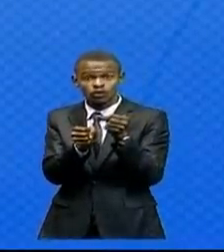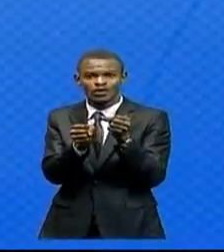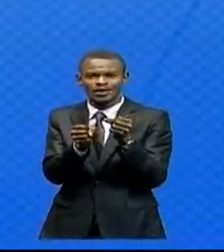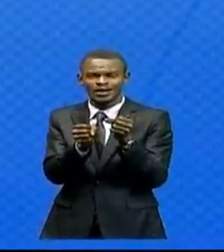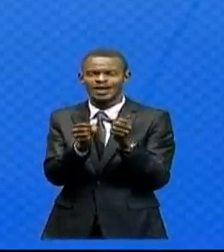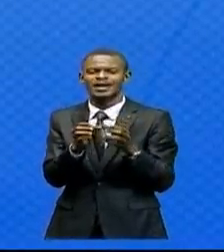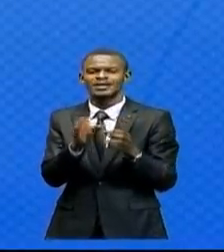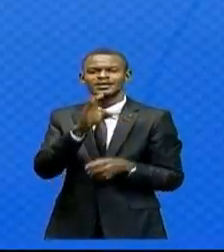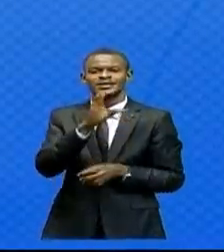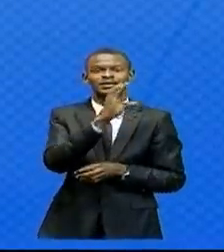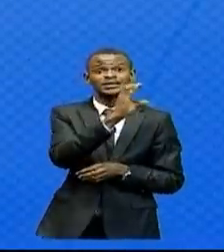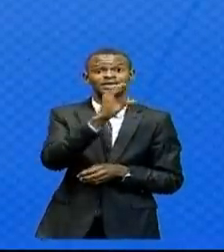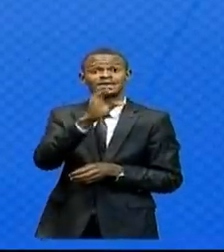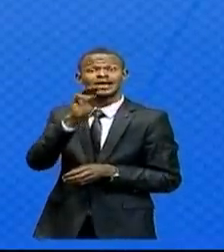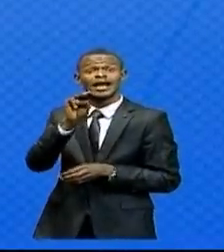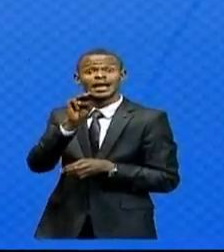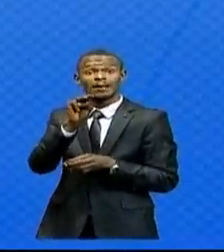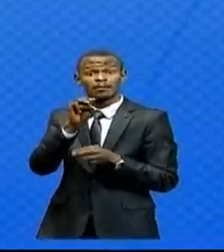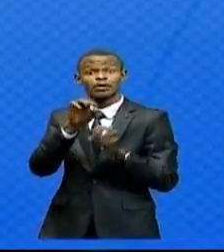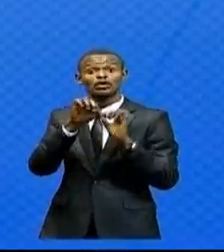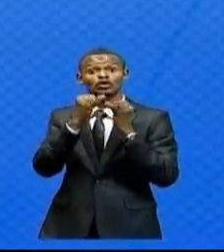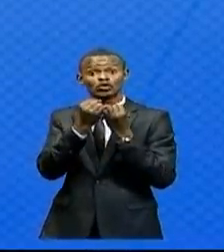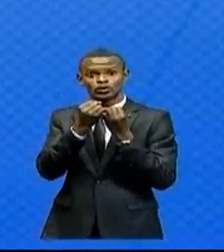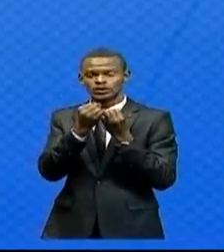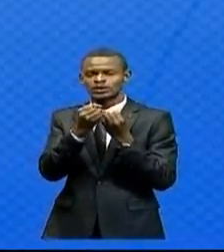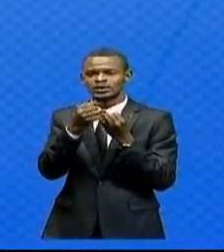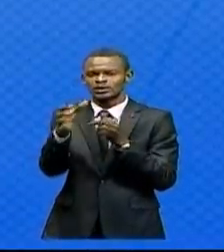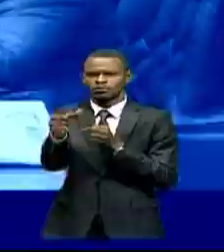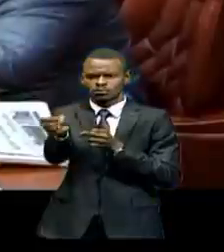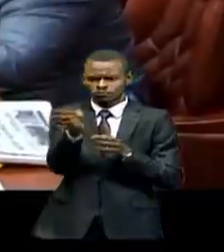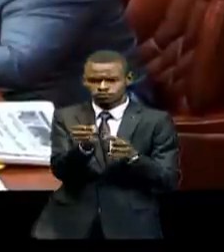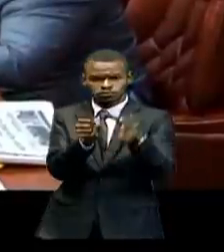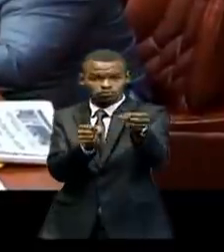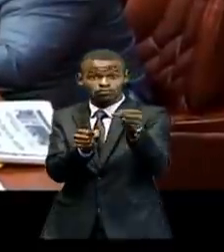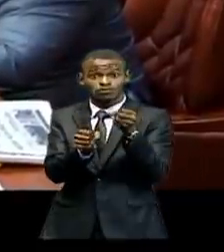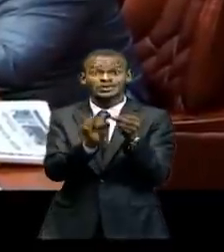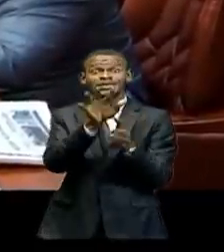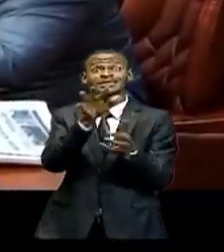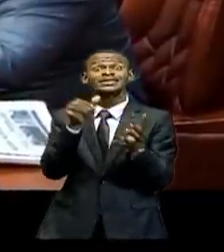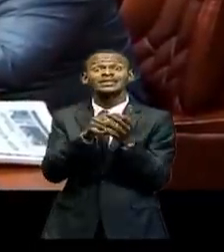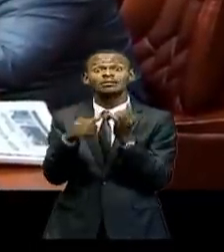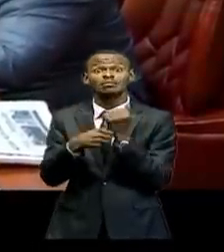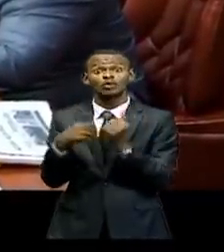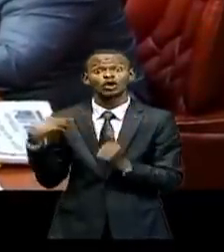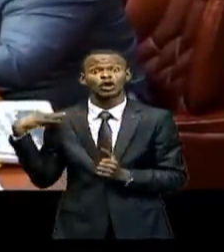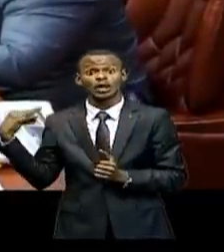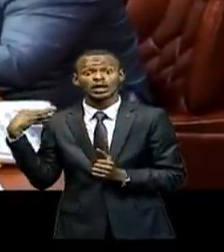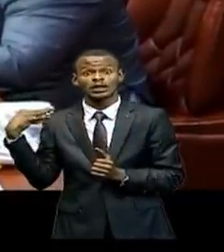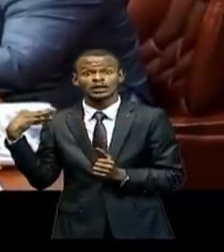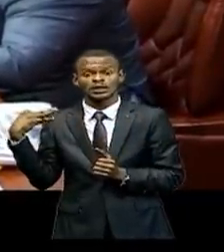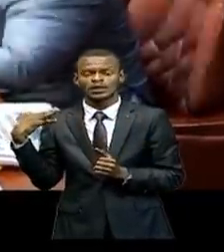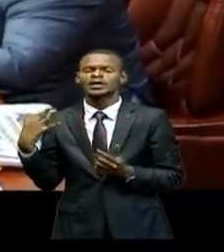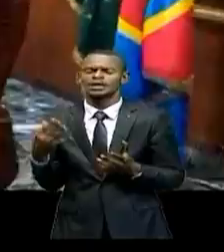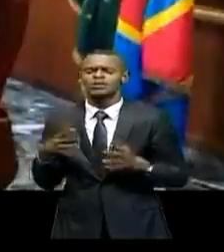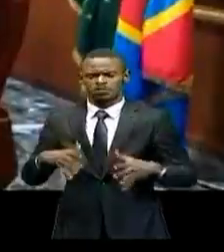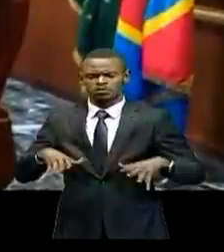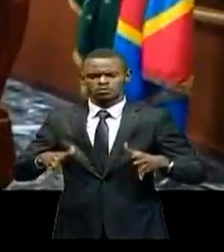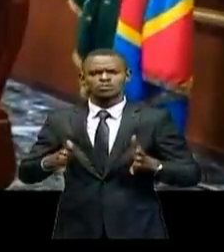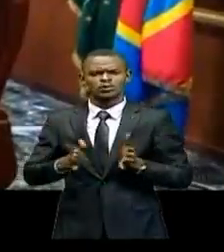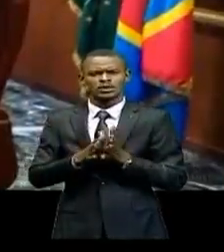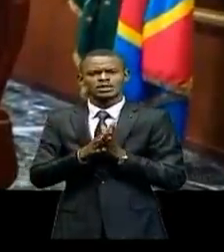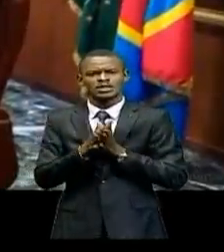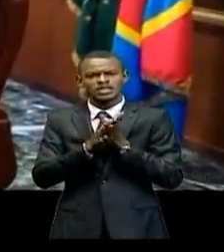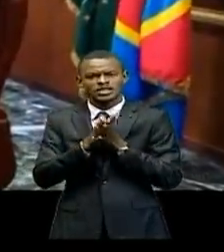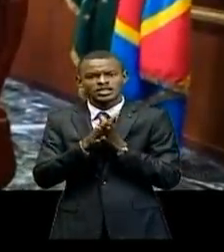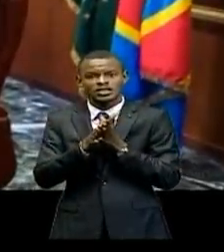mentalité sur environ 5000 candidats qui ont postulé. 1500 ont réussi et se mettent en ordre utile pour le processus